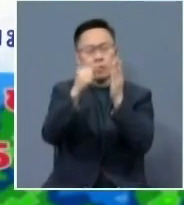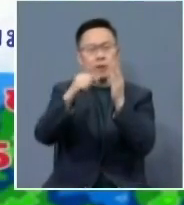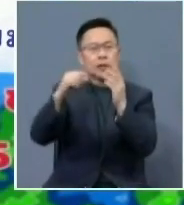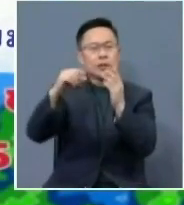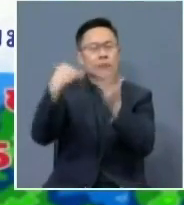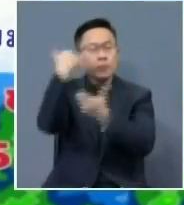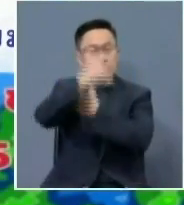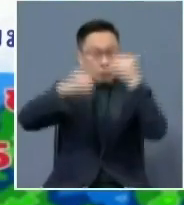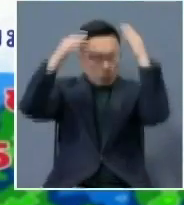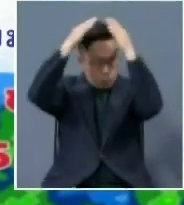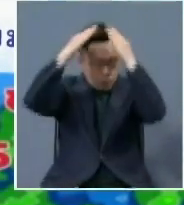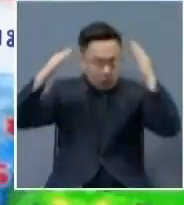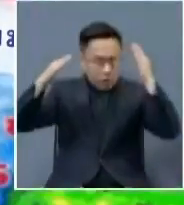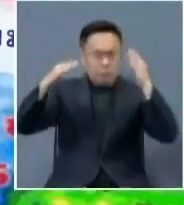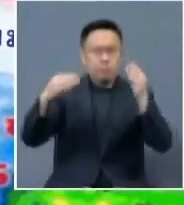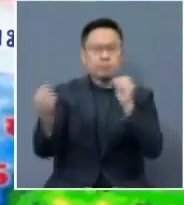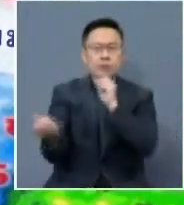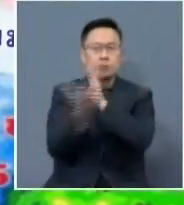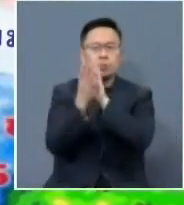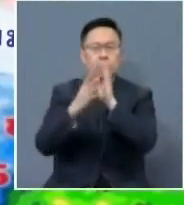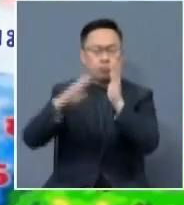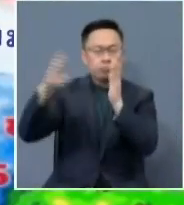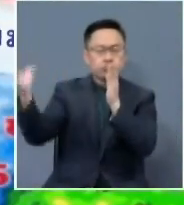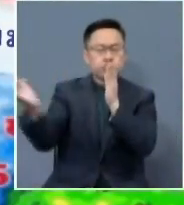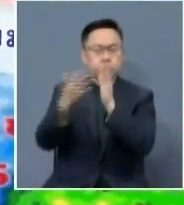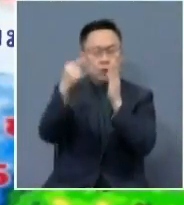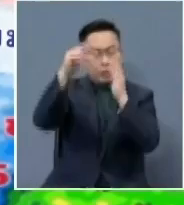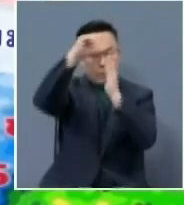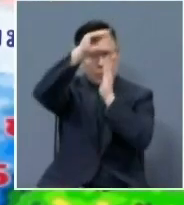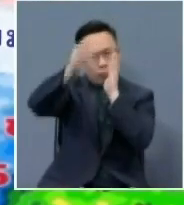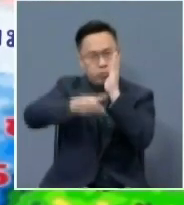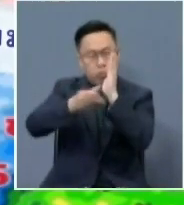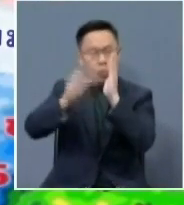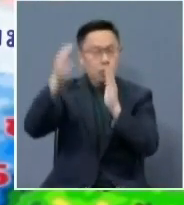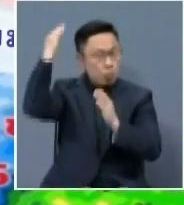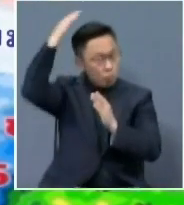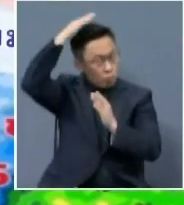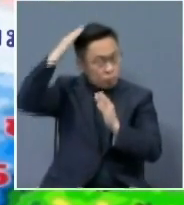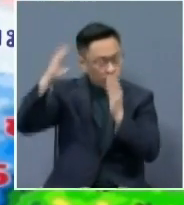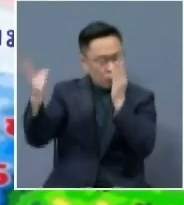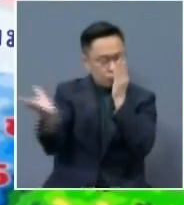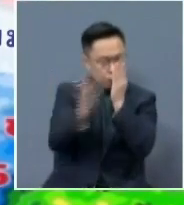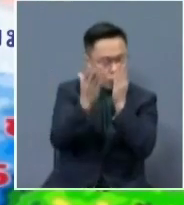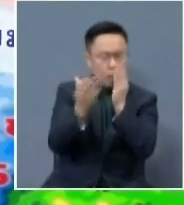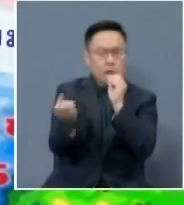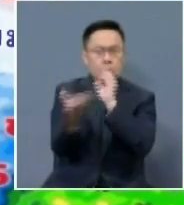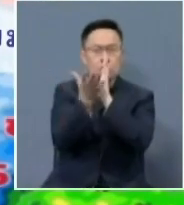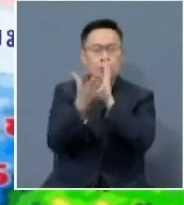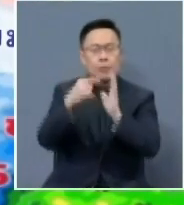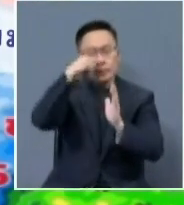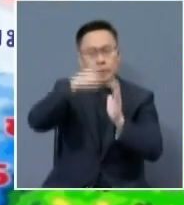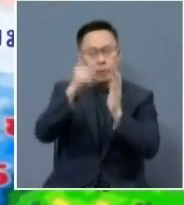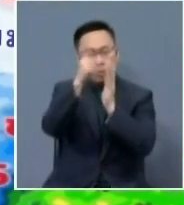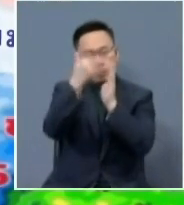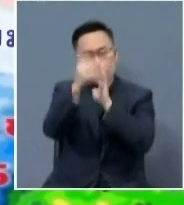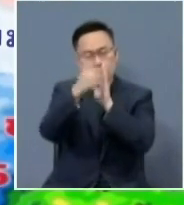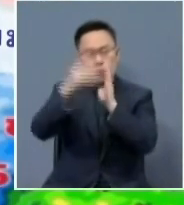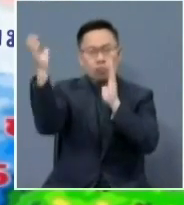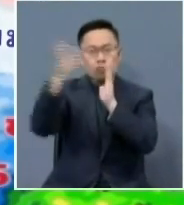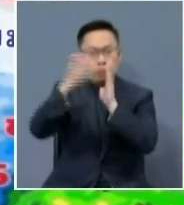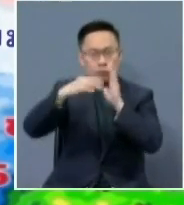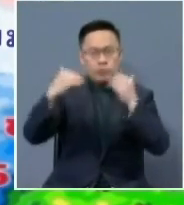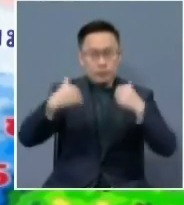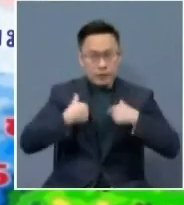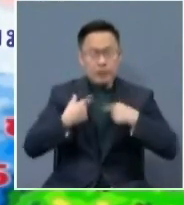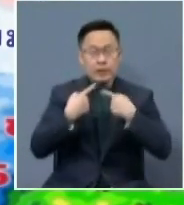ประเทศเวียดนามค่ะจะทำให้พื้นที่ของพระอสานนั้นมีฝนเพิ่มขึ้นแต่อย่างไรก็ตามค่ะเนื่องจากมวลอากาศเย็นแผ่เข้ามาปกคลุมในบ้าน